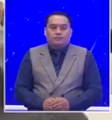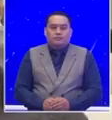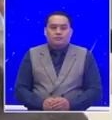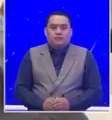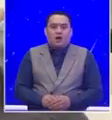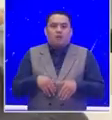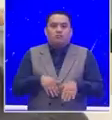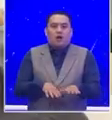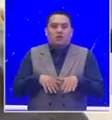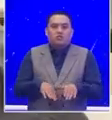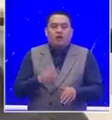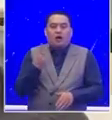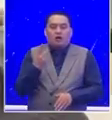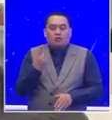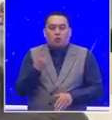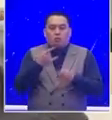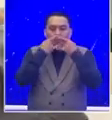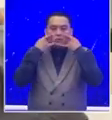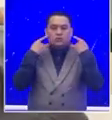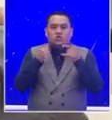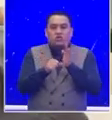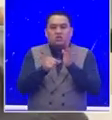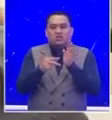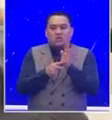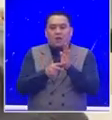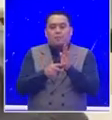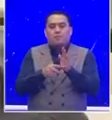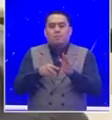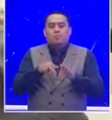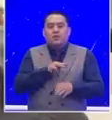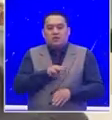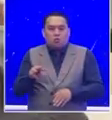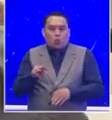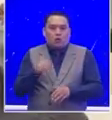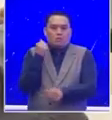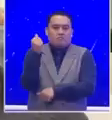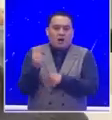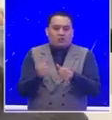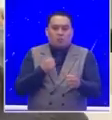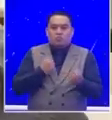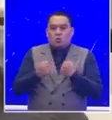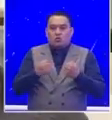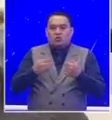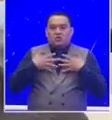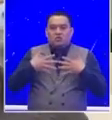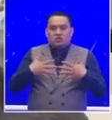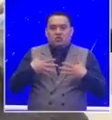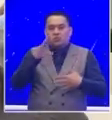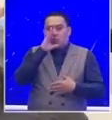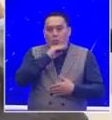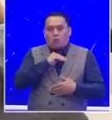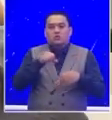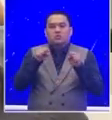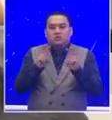На пошив одной маски уходит в среднем 6-7 минут. Интерлок – полотно экологичное, прочное и в то же время дышащее. Оно пропитано